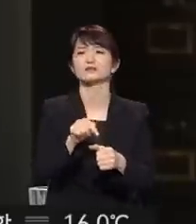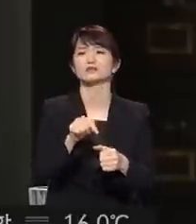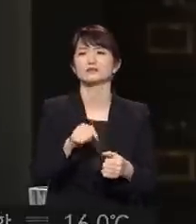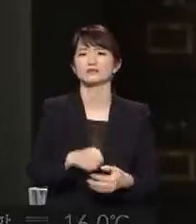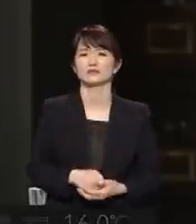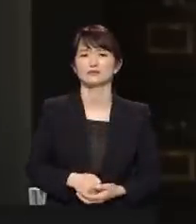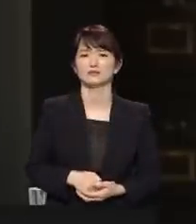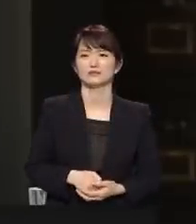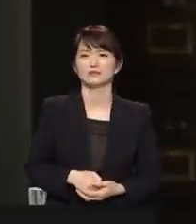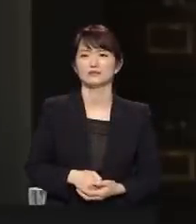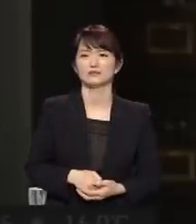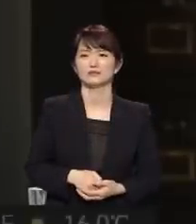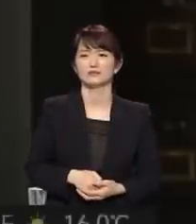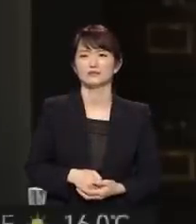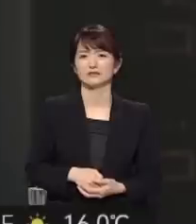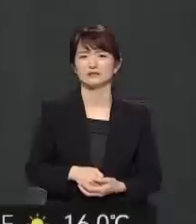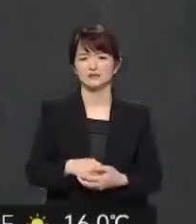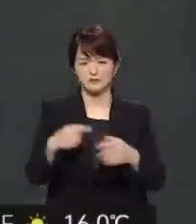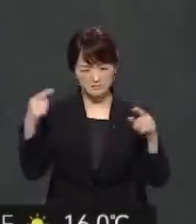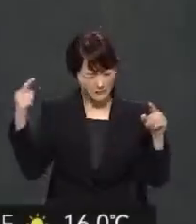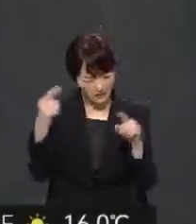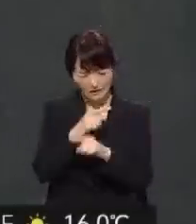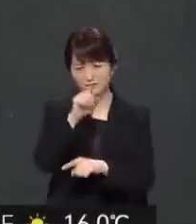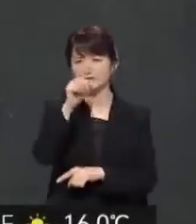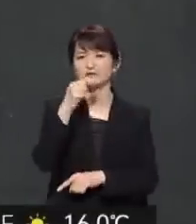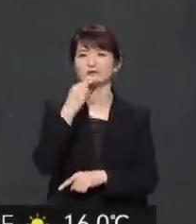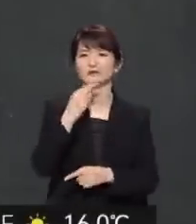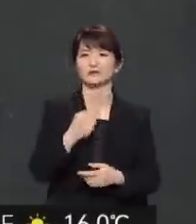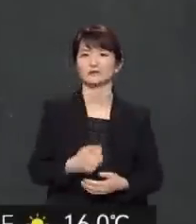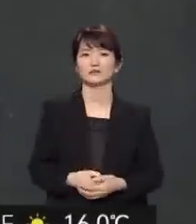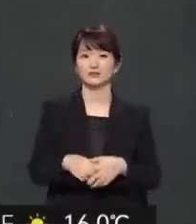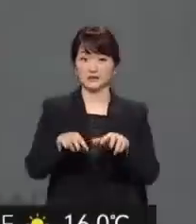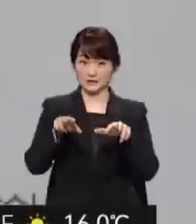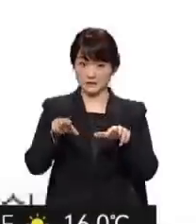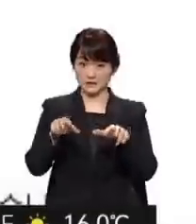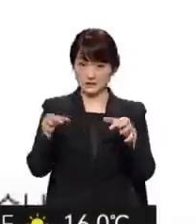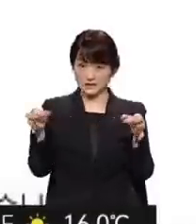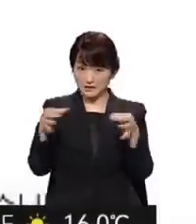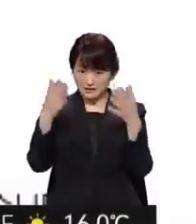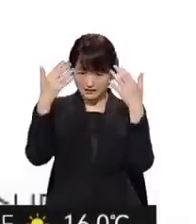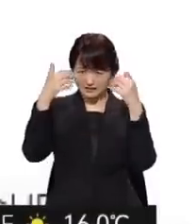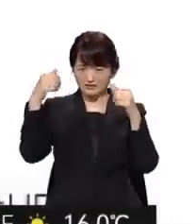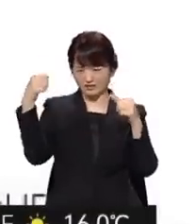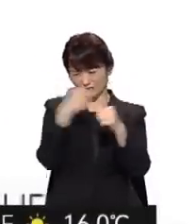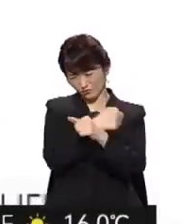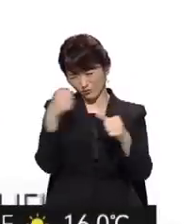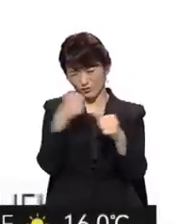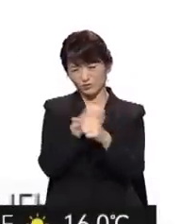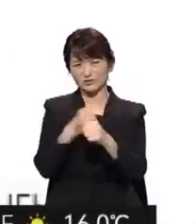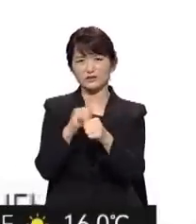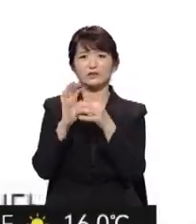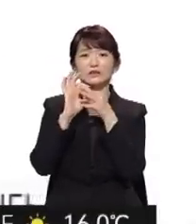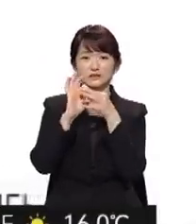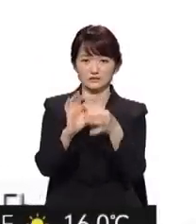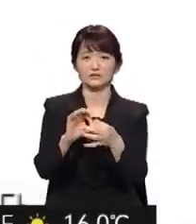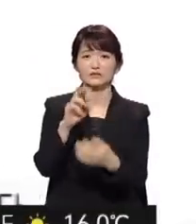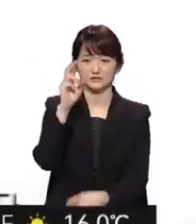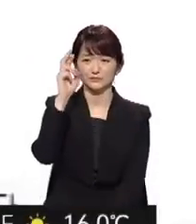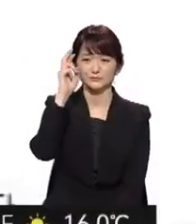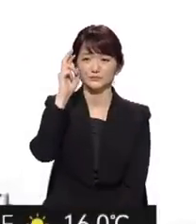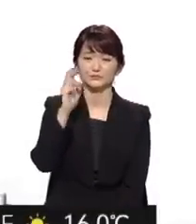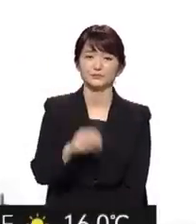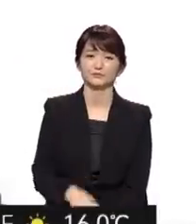이게 조금도 달라진 게 없습니다. 아마 지금 이 순간에도 이제 학교 폭력은 계속되고 있을 거라고 저는 생각을